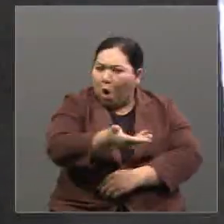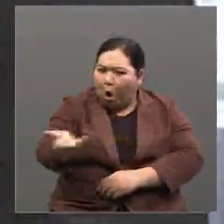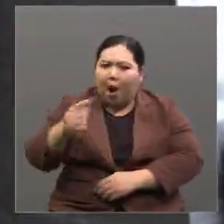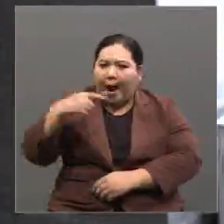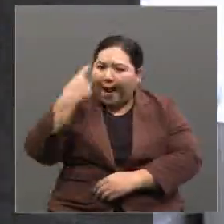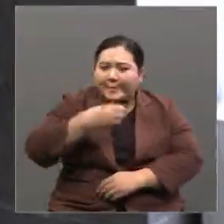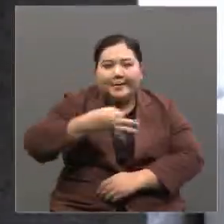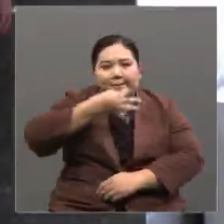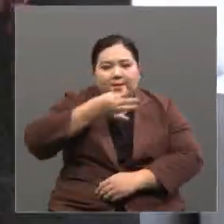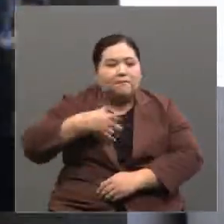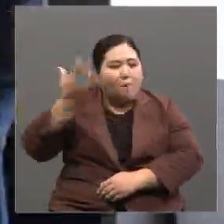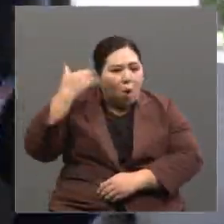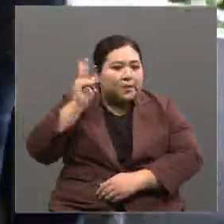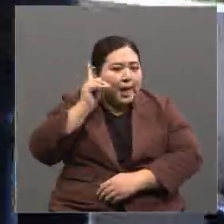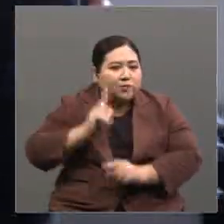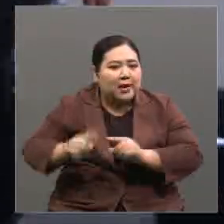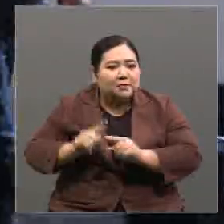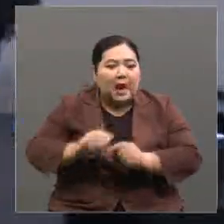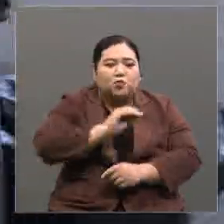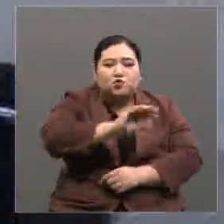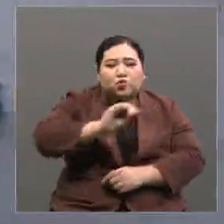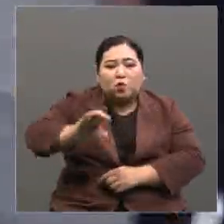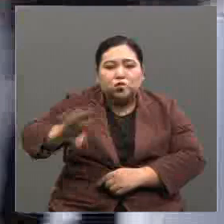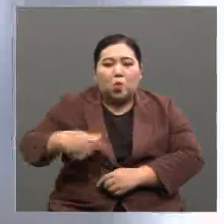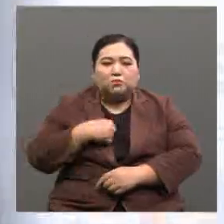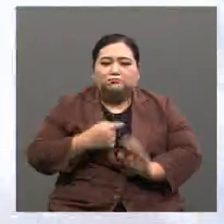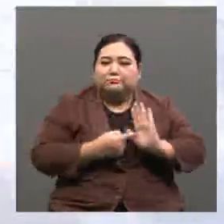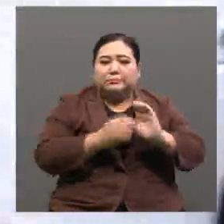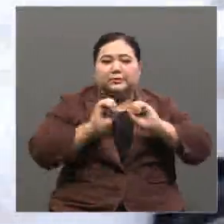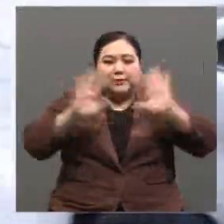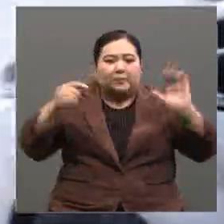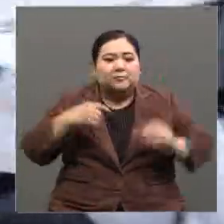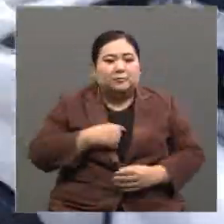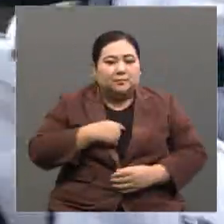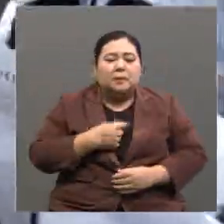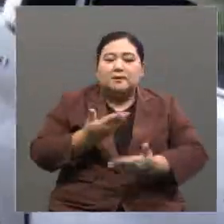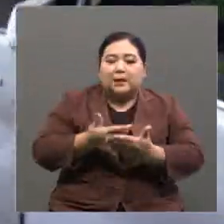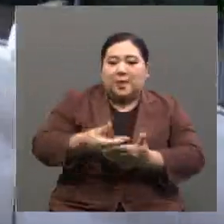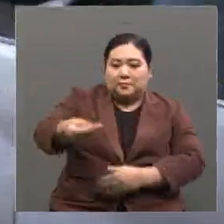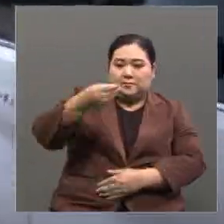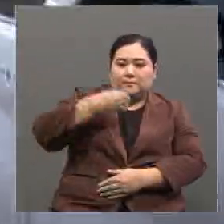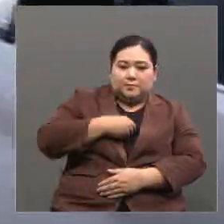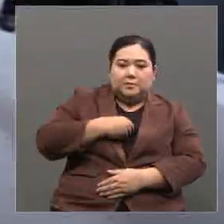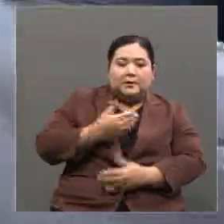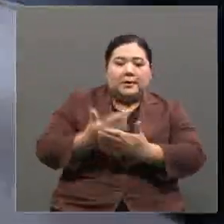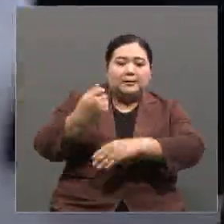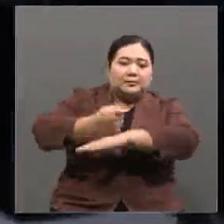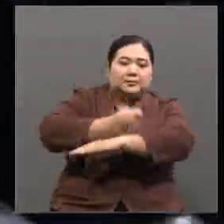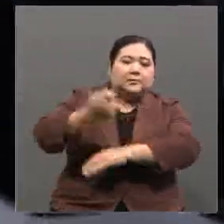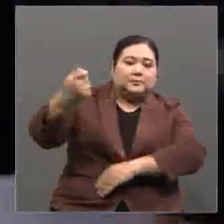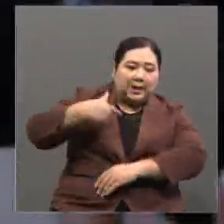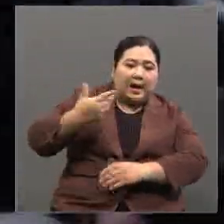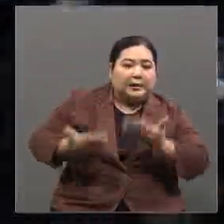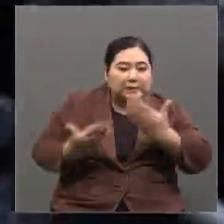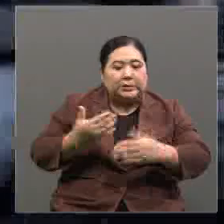อดีตนักข่าวทำหน้าที่ส่งข่าวให้สำนักข่าวต่างๆแสดงตัวตนให้ชัดเจนว่าการรับเงินต่างๆเนี่ยเป็นค่าจ้างหรือค่า